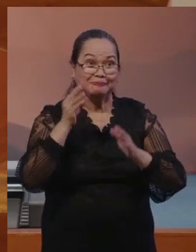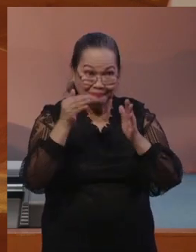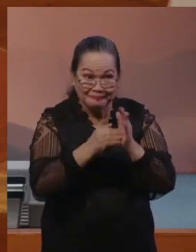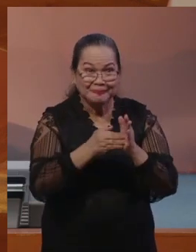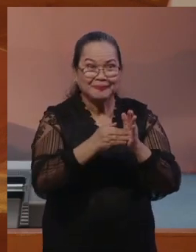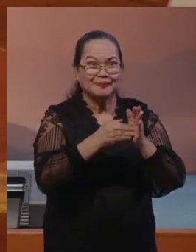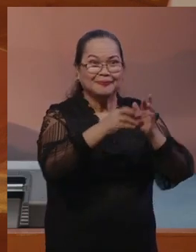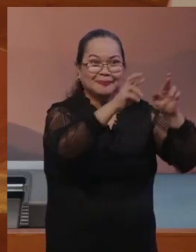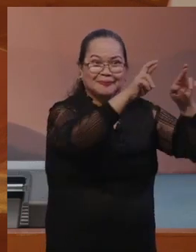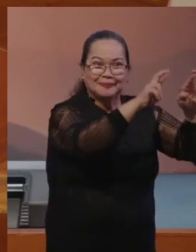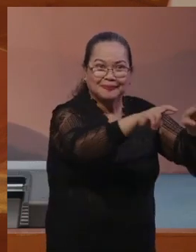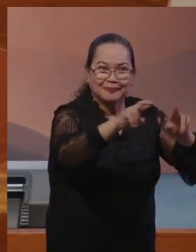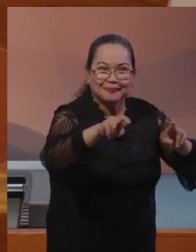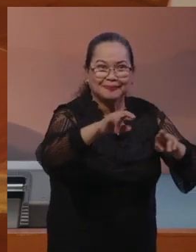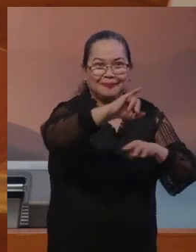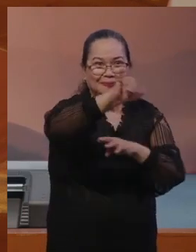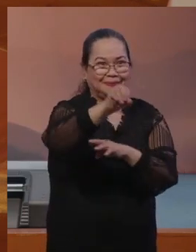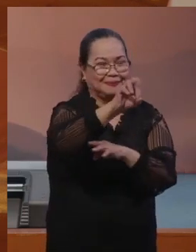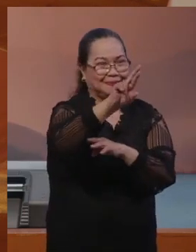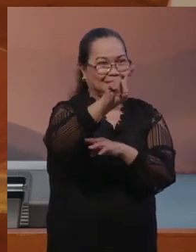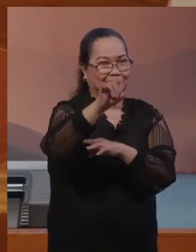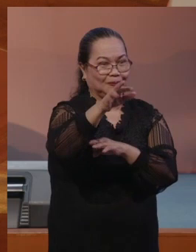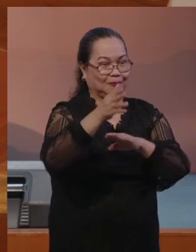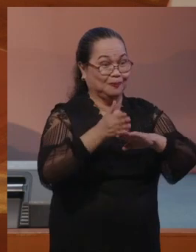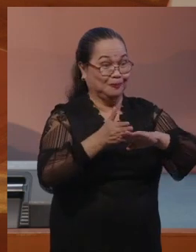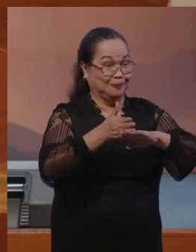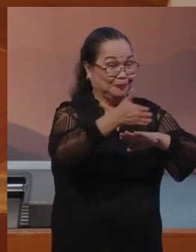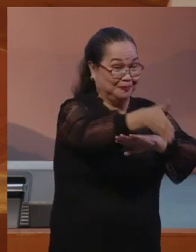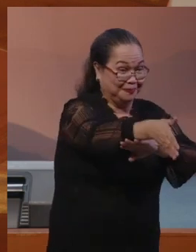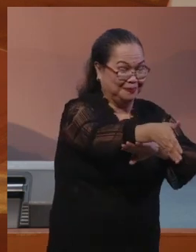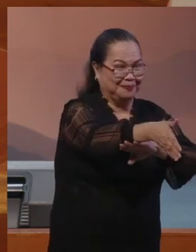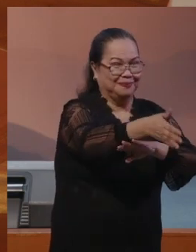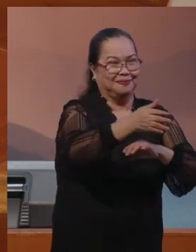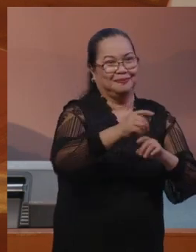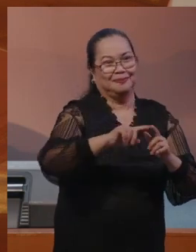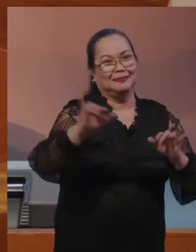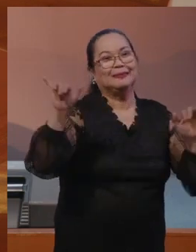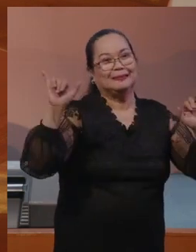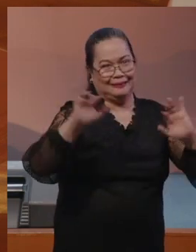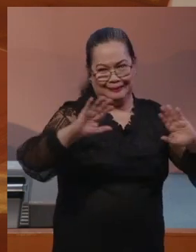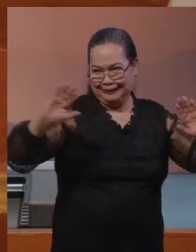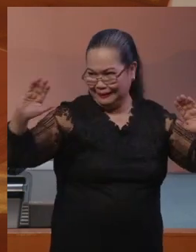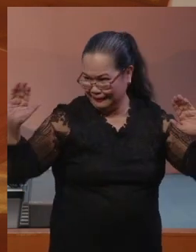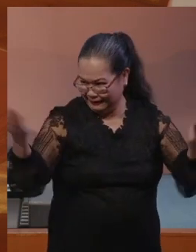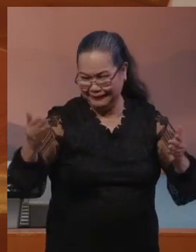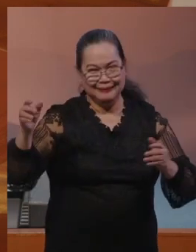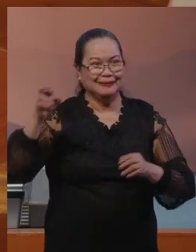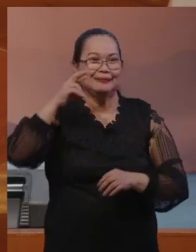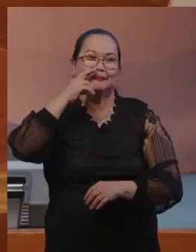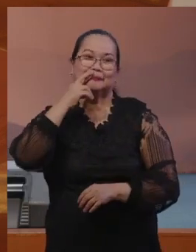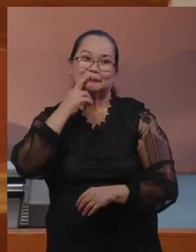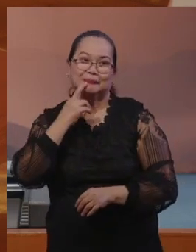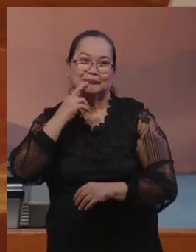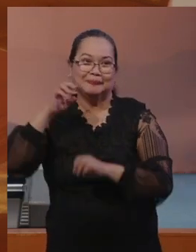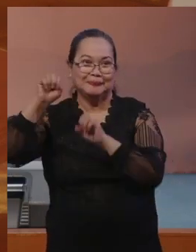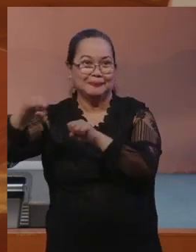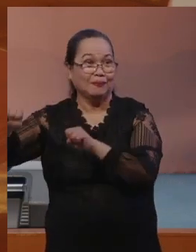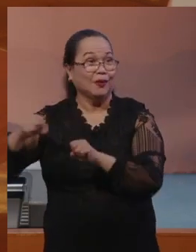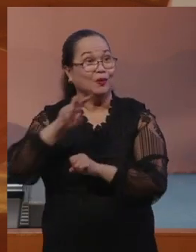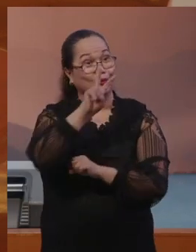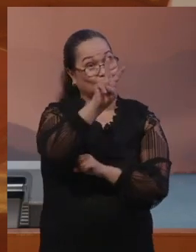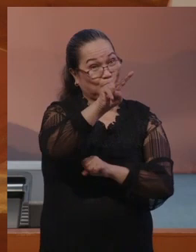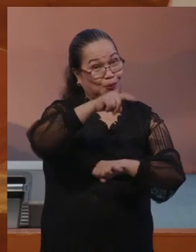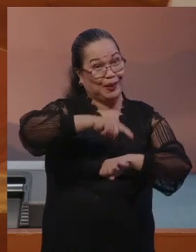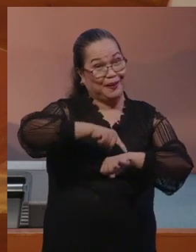you, until you passed over as the Lord your God did to the Red Sea. So inulit ng Diyos.